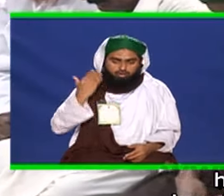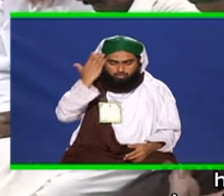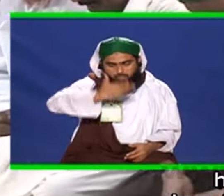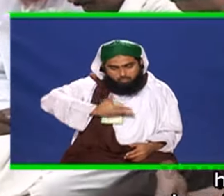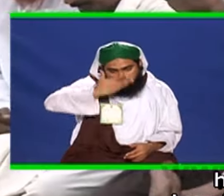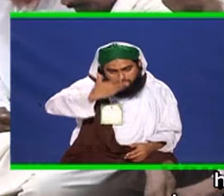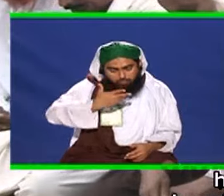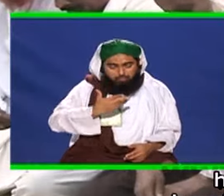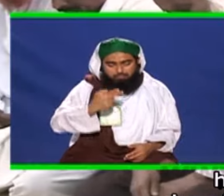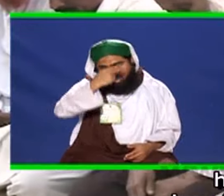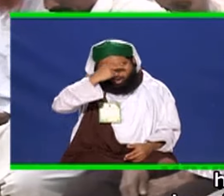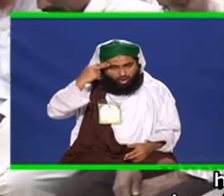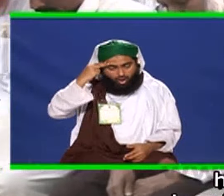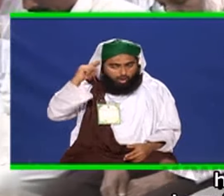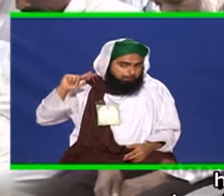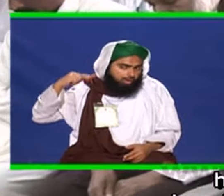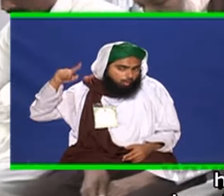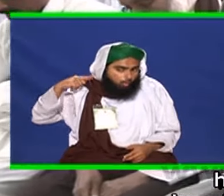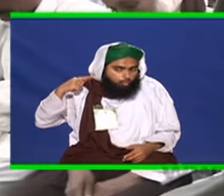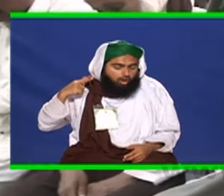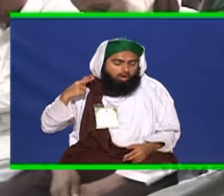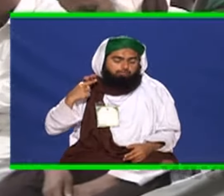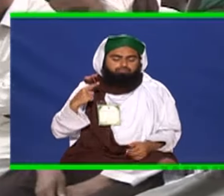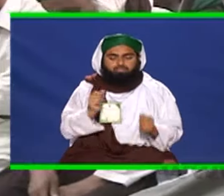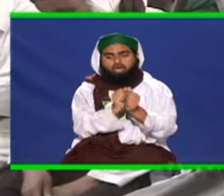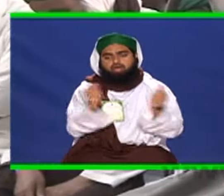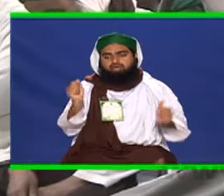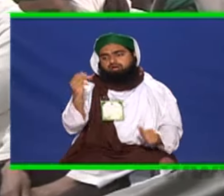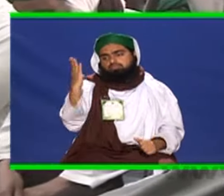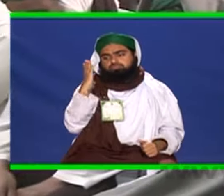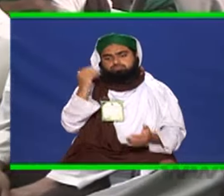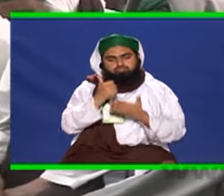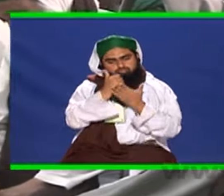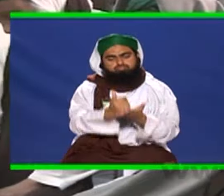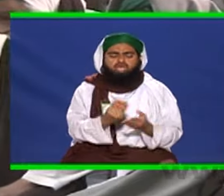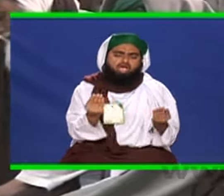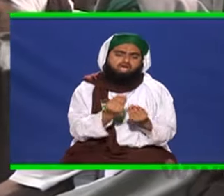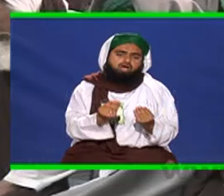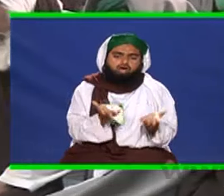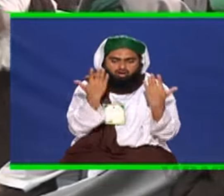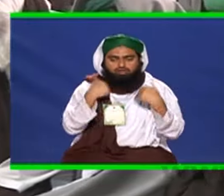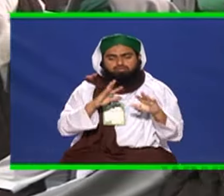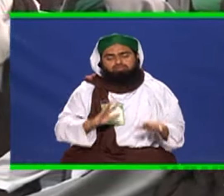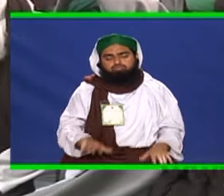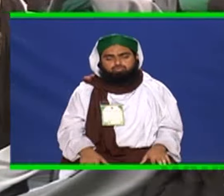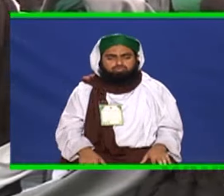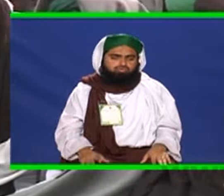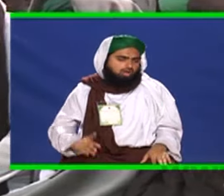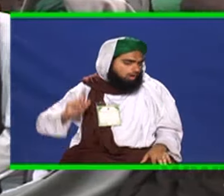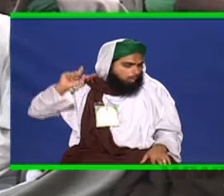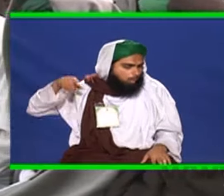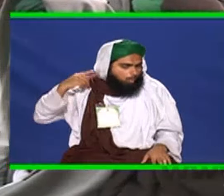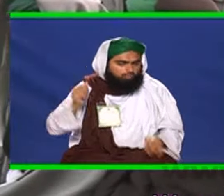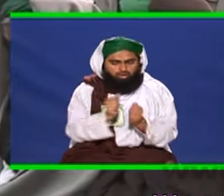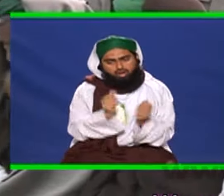عربی النفس غلام آزاد کرنے کا ثواب ملتا ہے صبح شام. تو بڑی آسانی ہے الحمدللہ, یہ غلام آزاد کرنے میں ہم کو